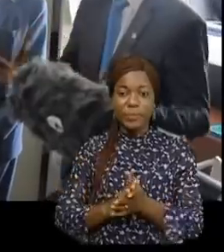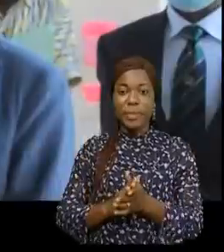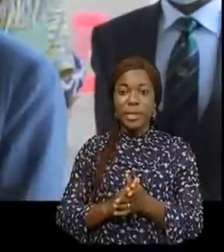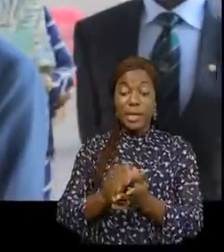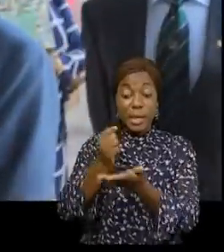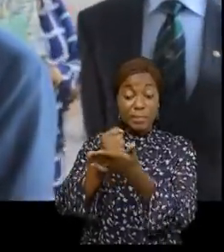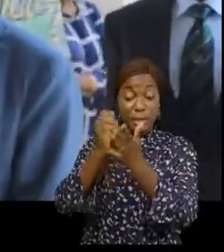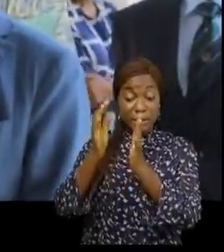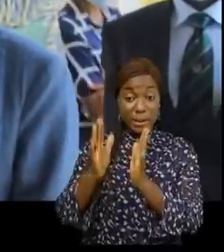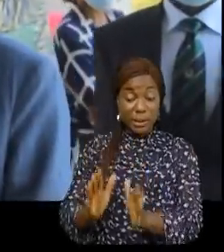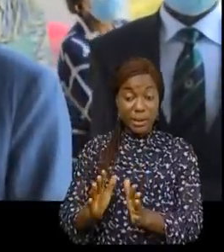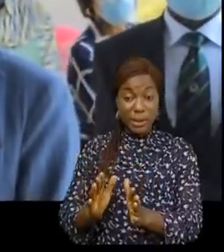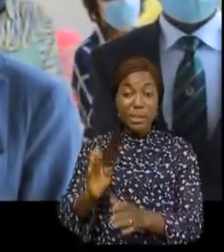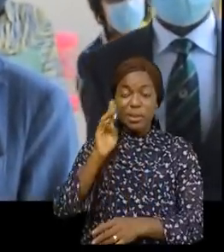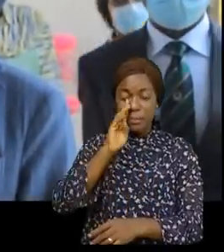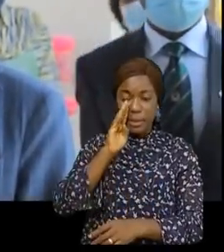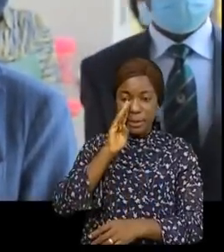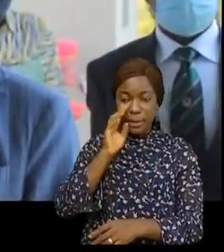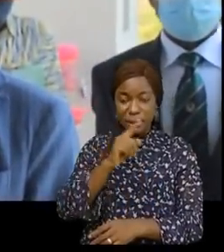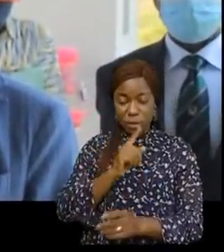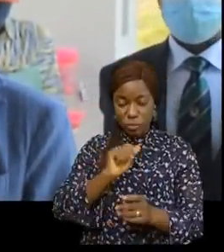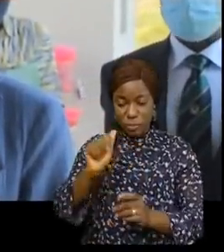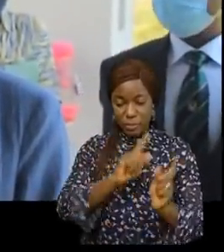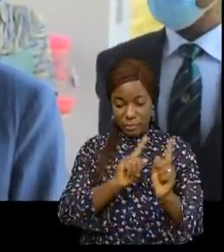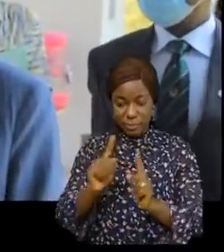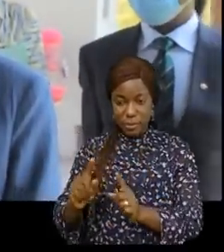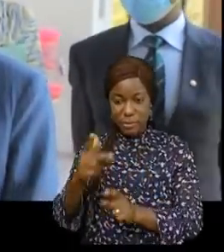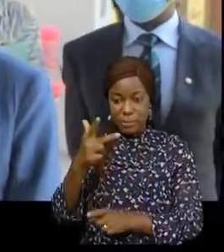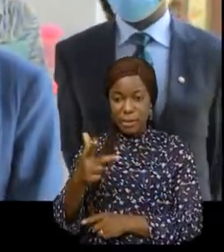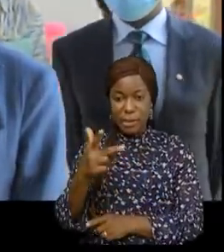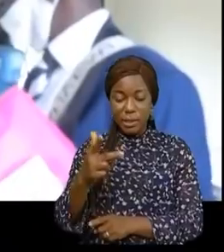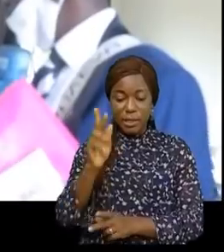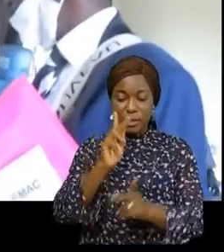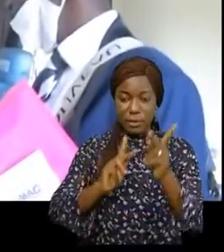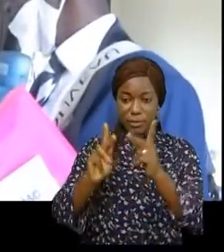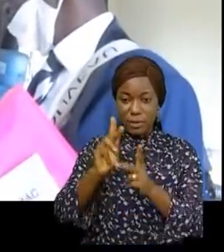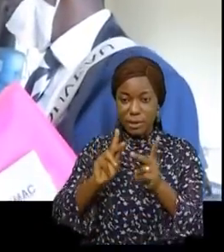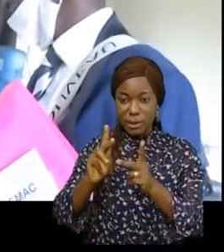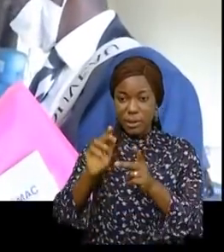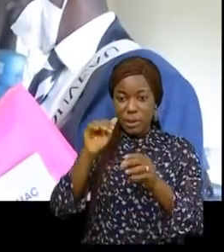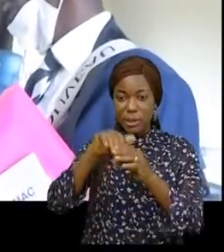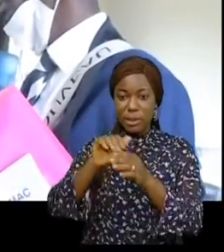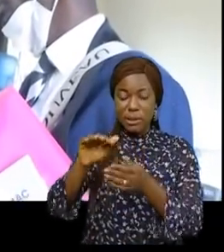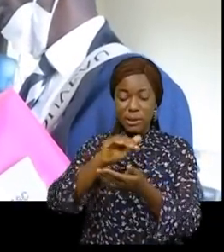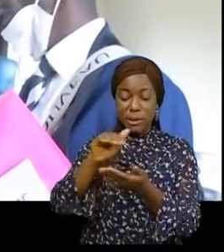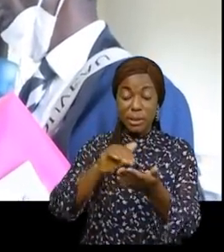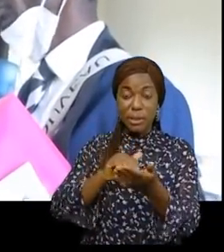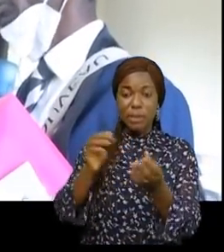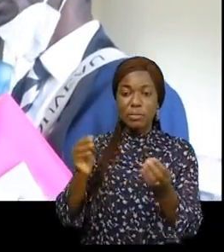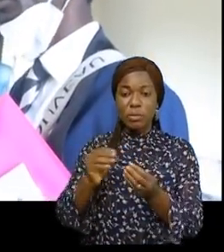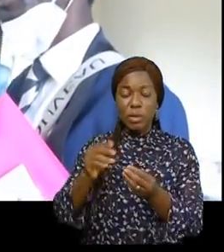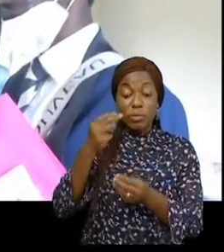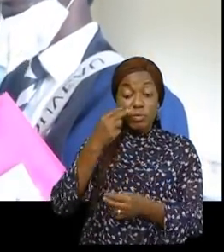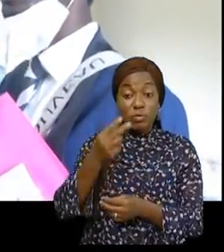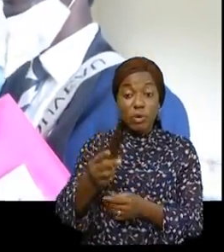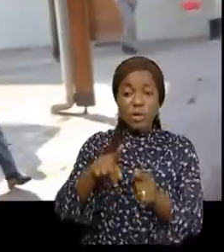Jo Indekeo, vient d'effectuer ce mercredi 26 mai une visite dans ce centre CEDA pour s'imprégner